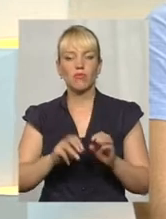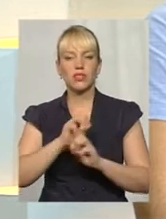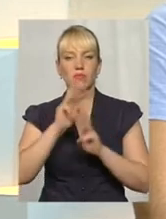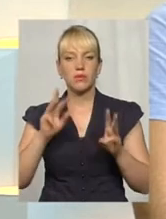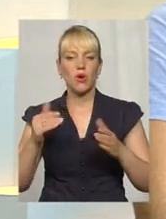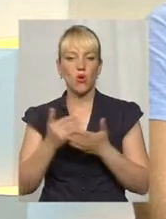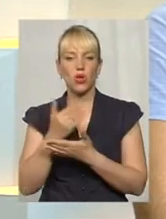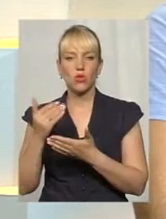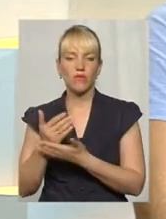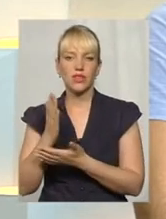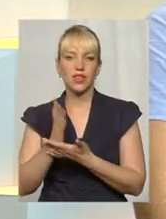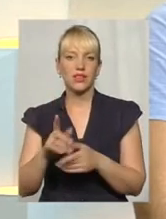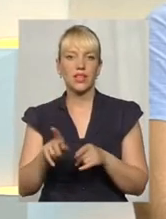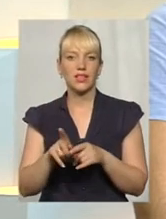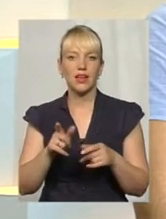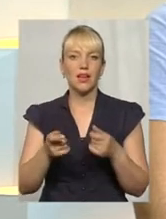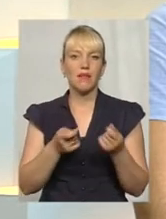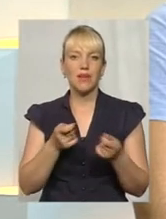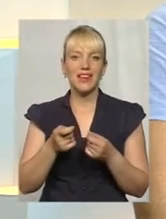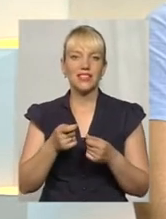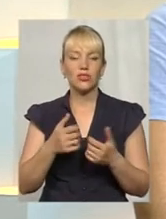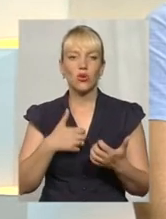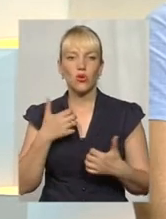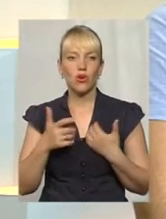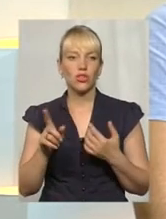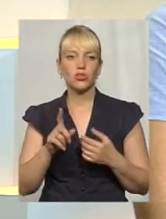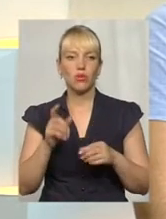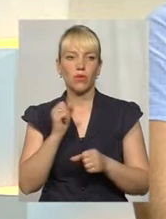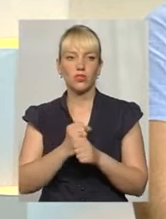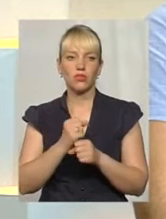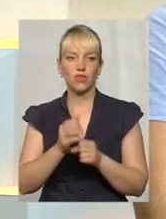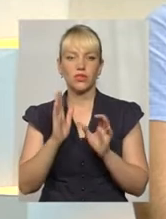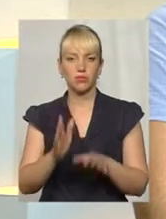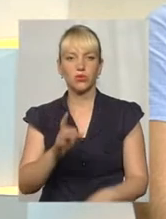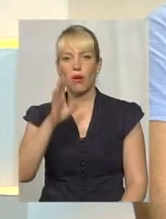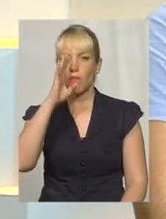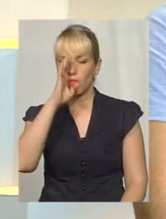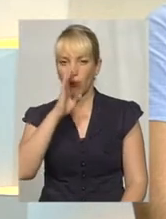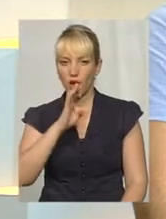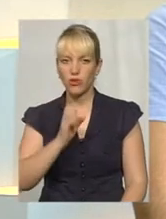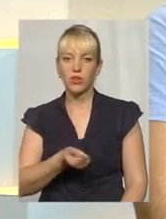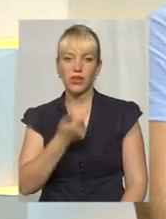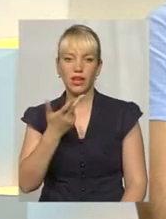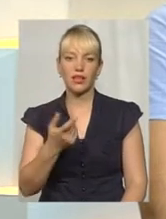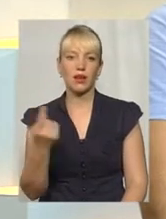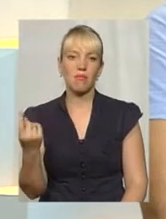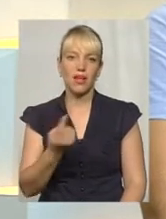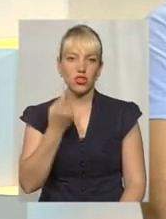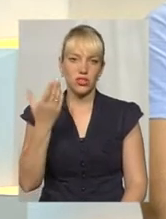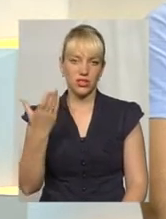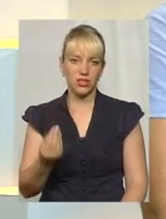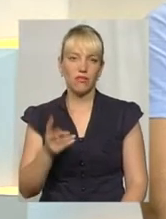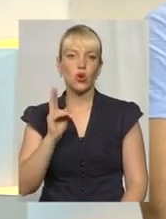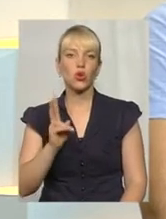оновлювалось, є такі перестороги, що працювати вона, напевно, що буде погано, принаймні декілька перших днів. Тобто тим,